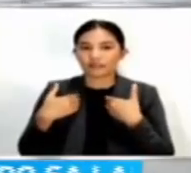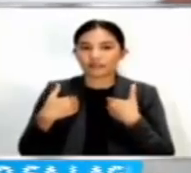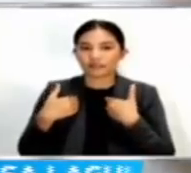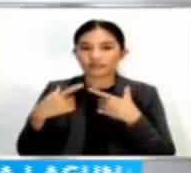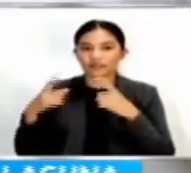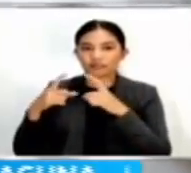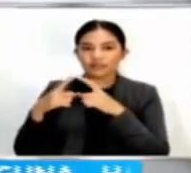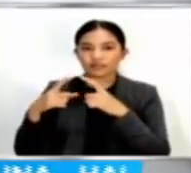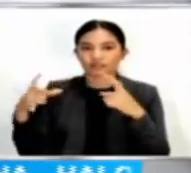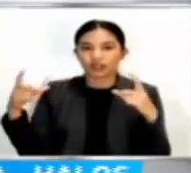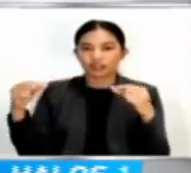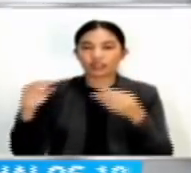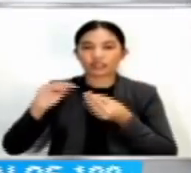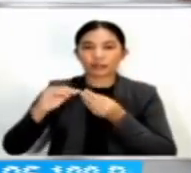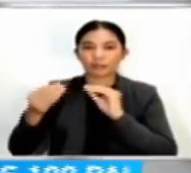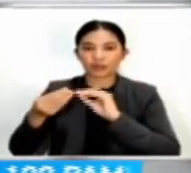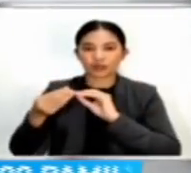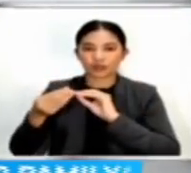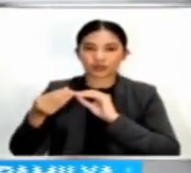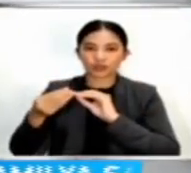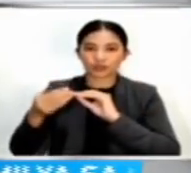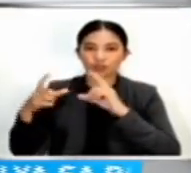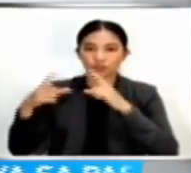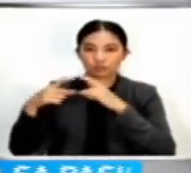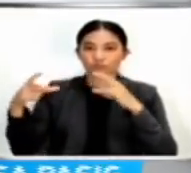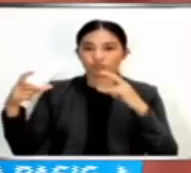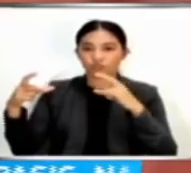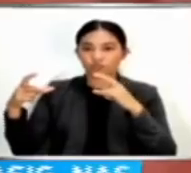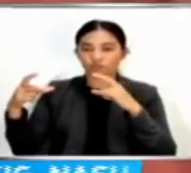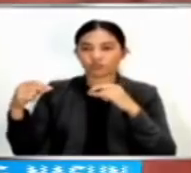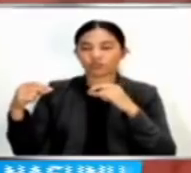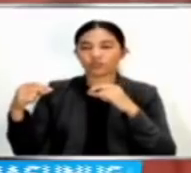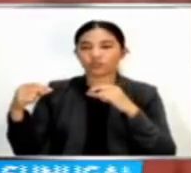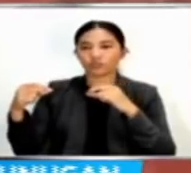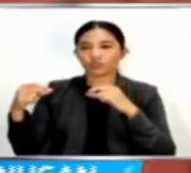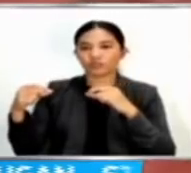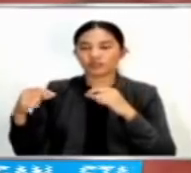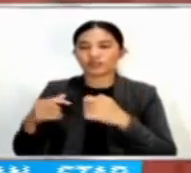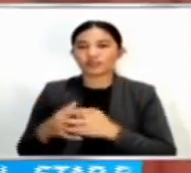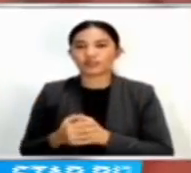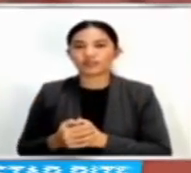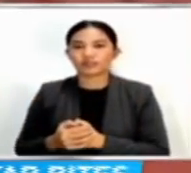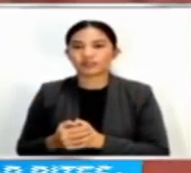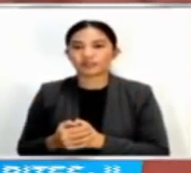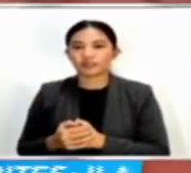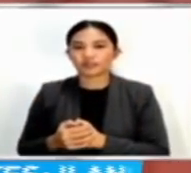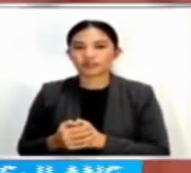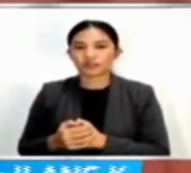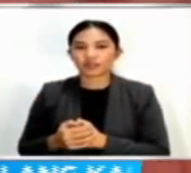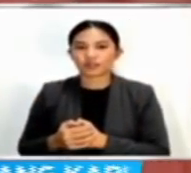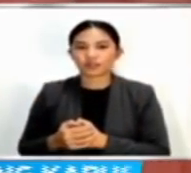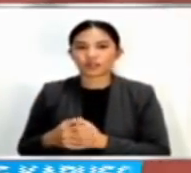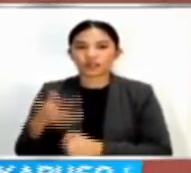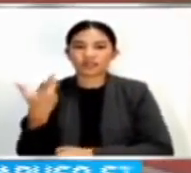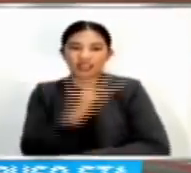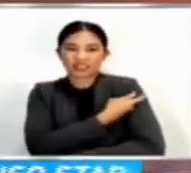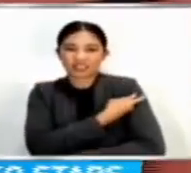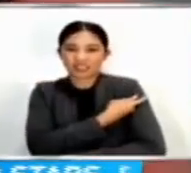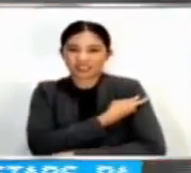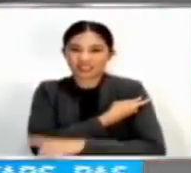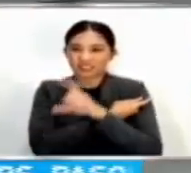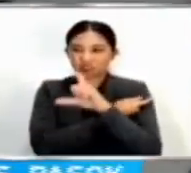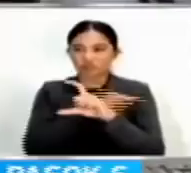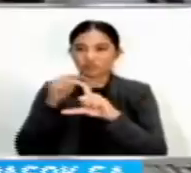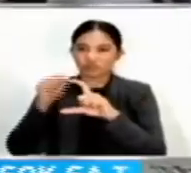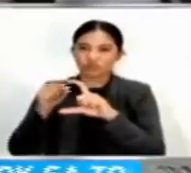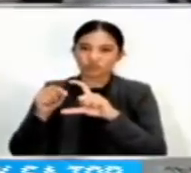parang ano, mismong number specific to the vaccine. Pero